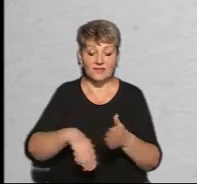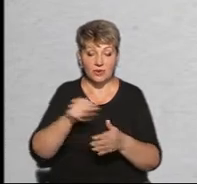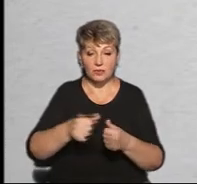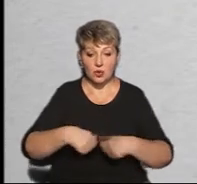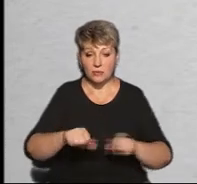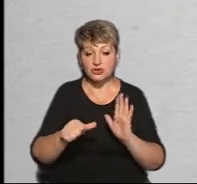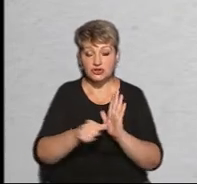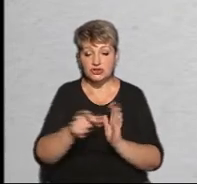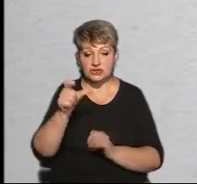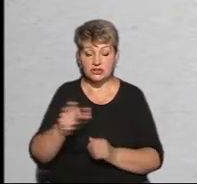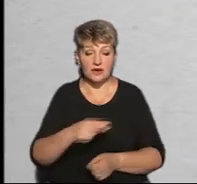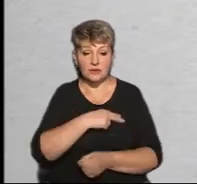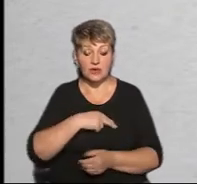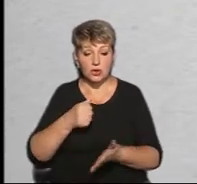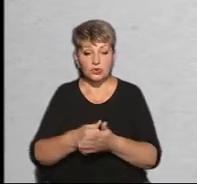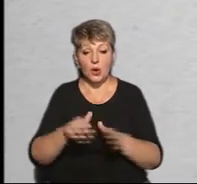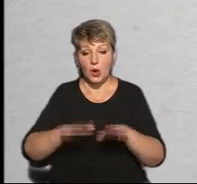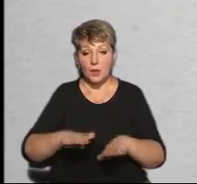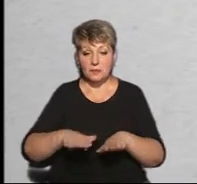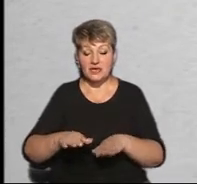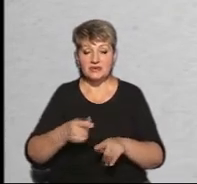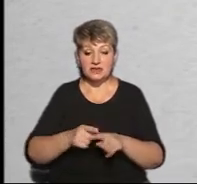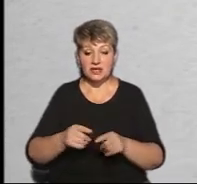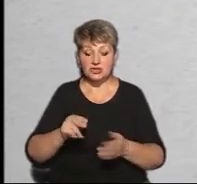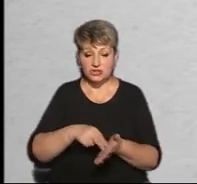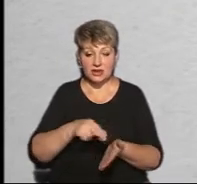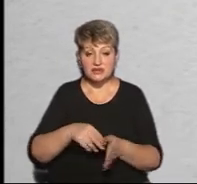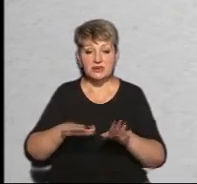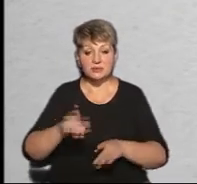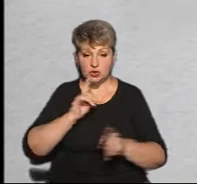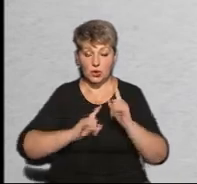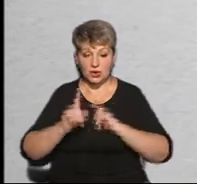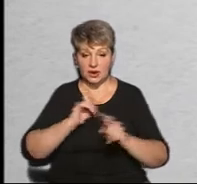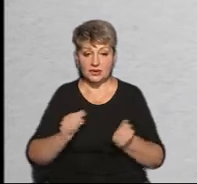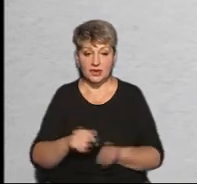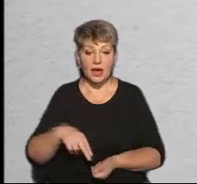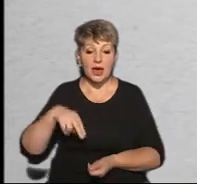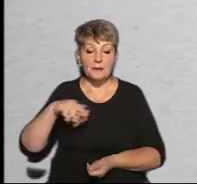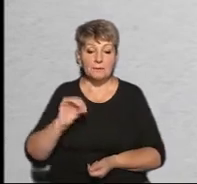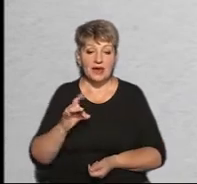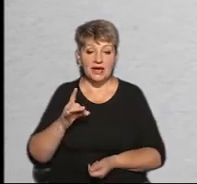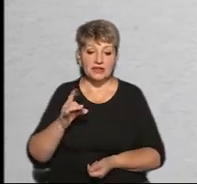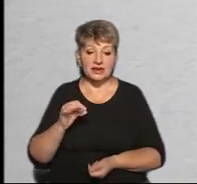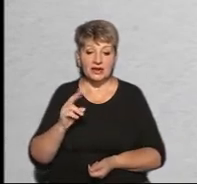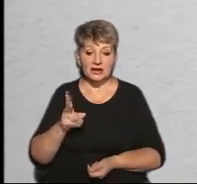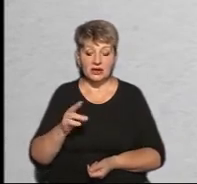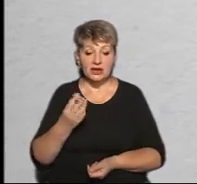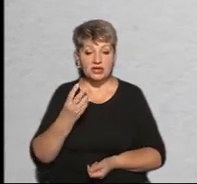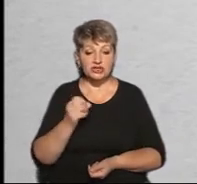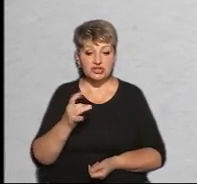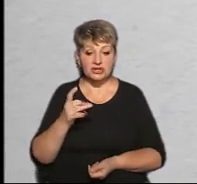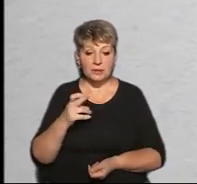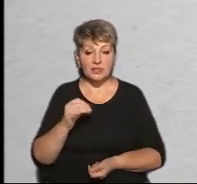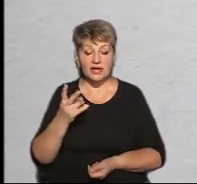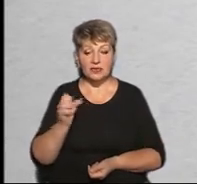загального списку партії на місцевих виборах 2020 року до Черкаської міської ради. Петрик Руслан Вікторович, Щербина